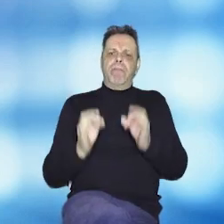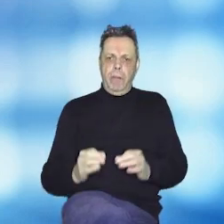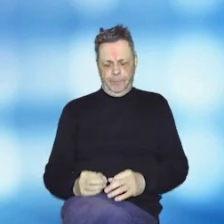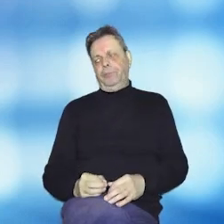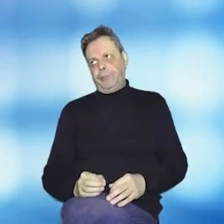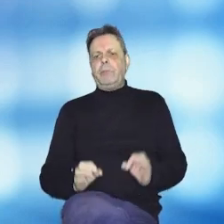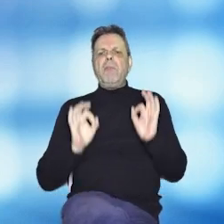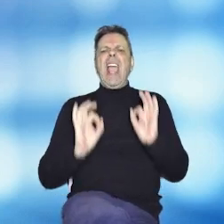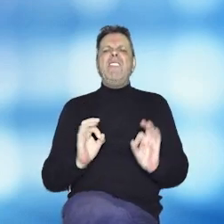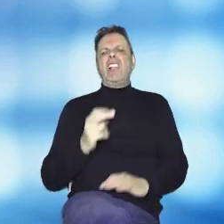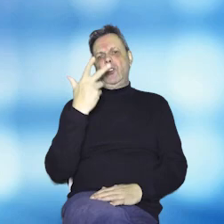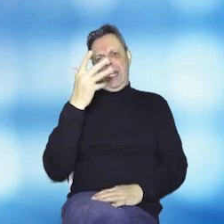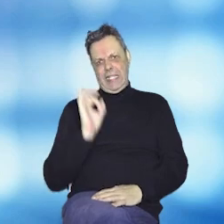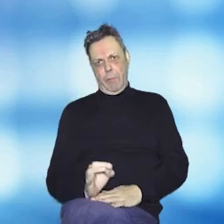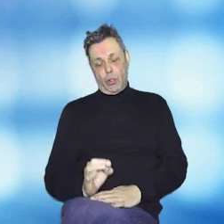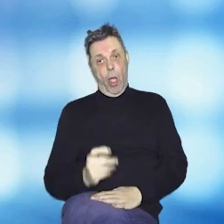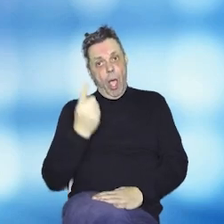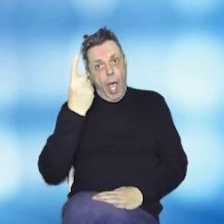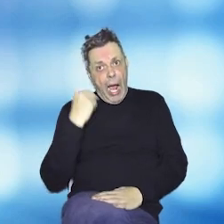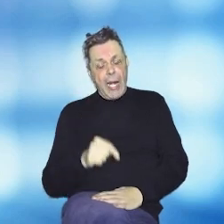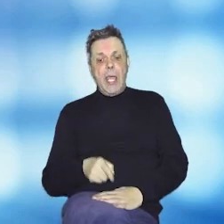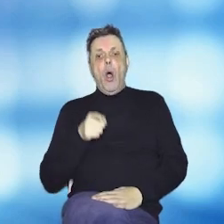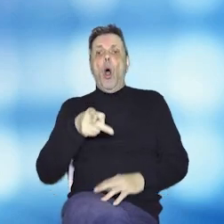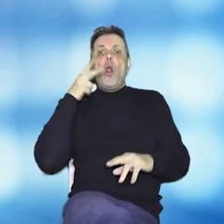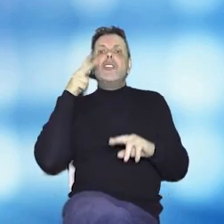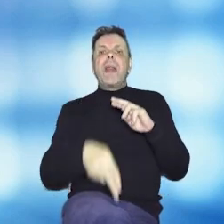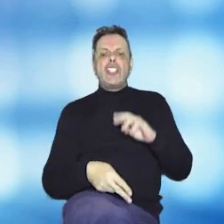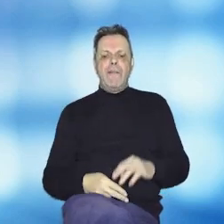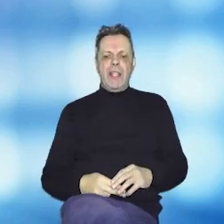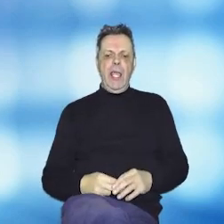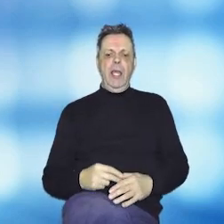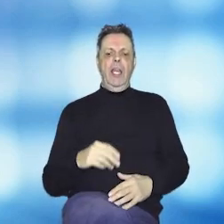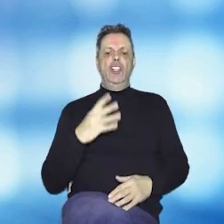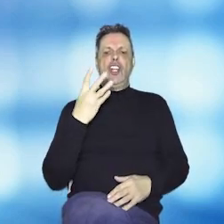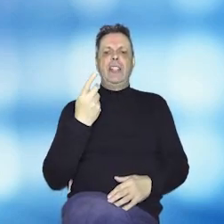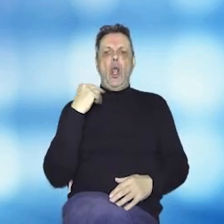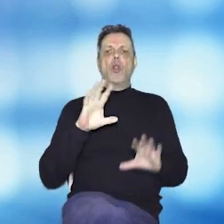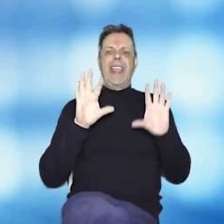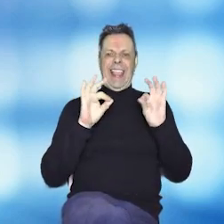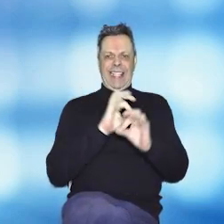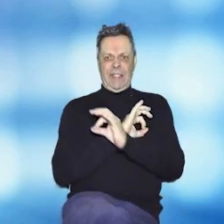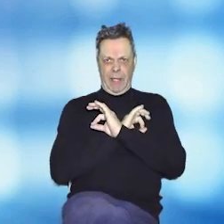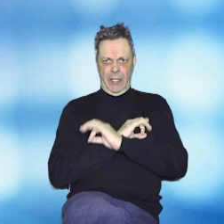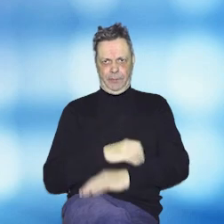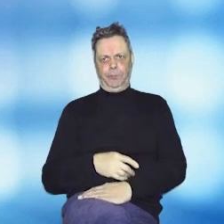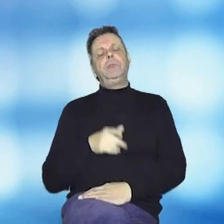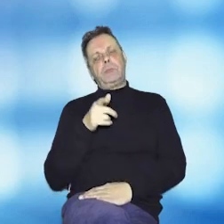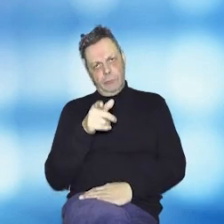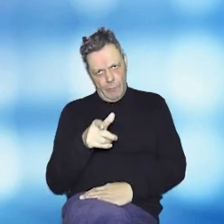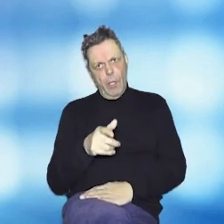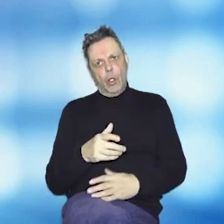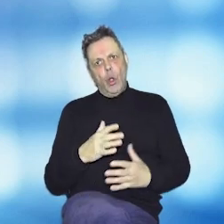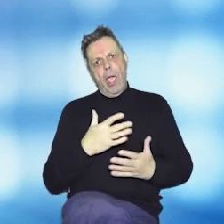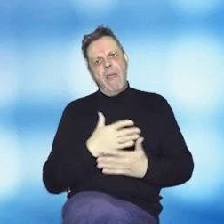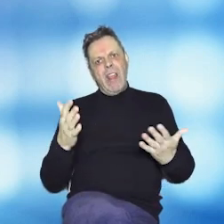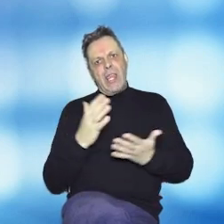je 30%, jel da? Ali ono spriječi 4 od 10 smrti. Dakle, to je ipak